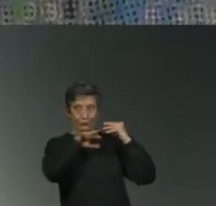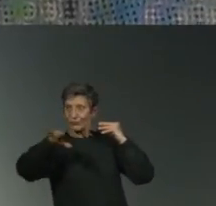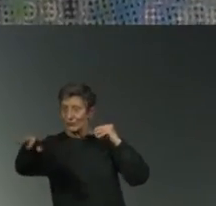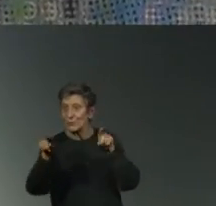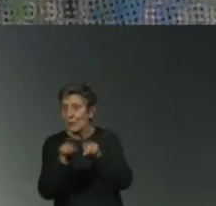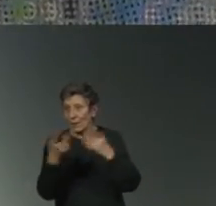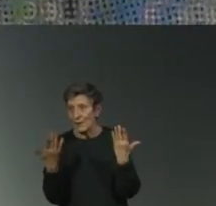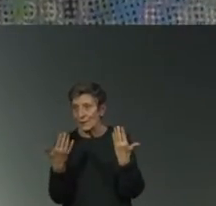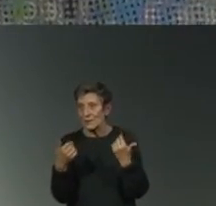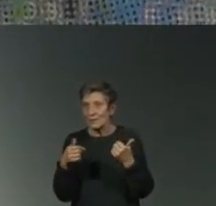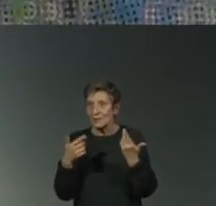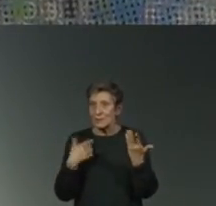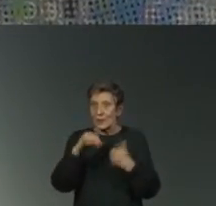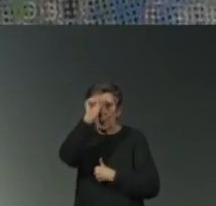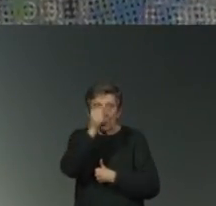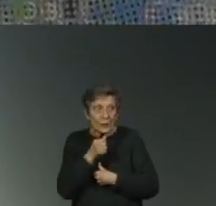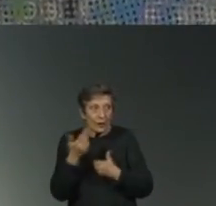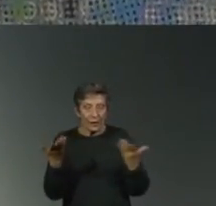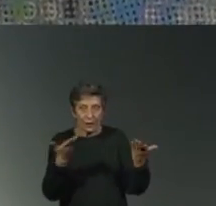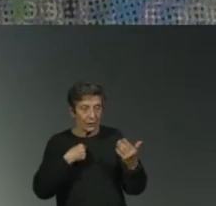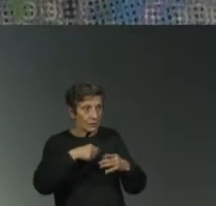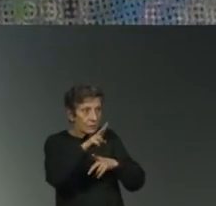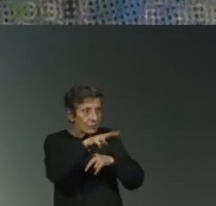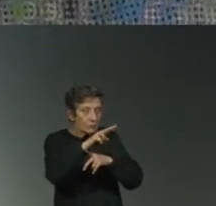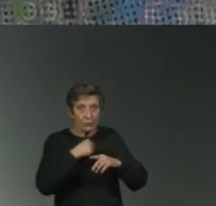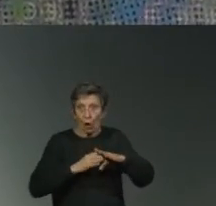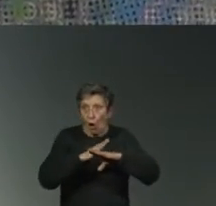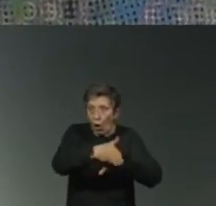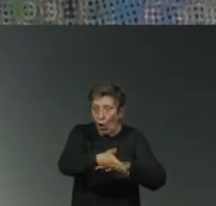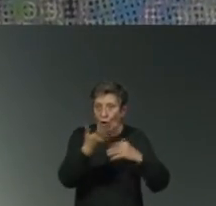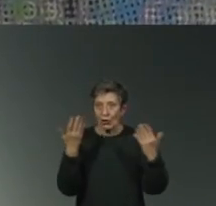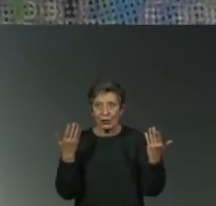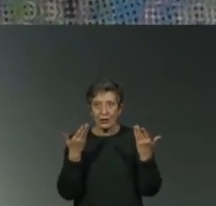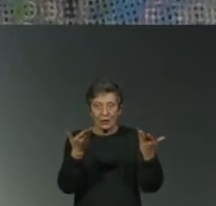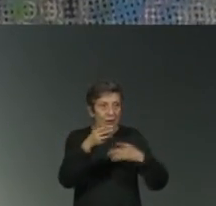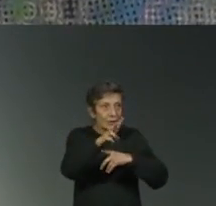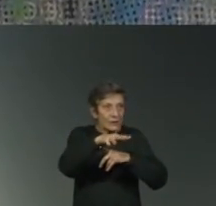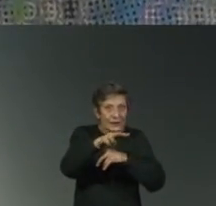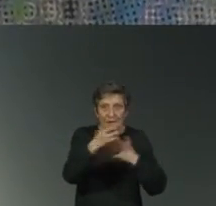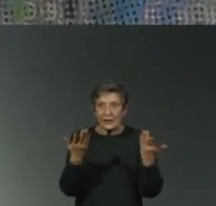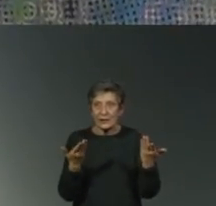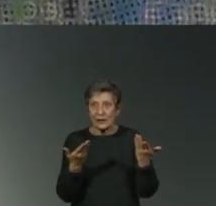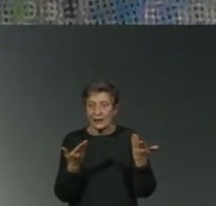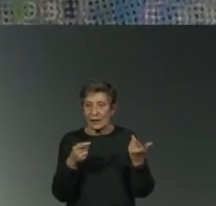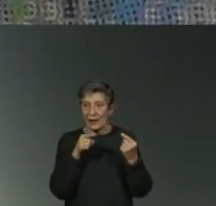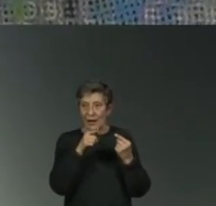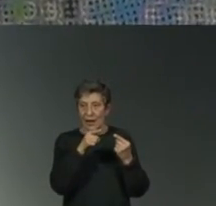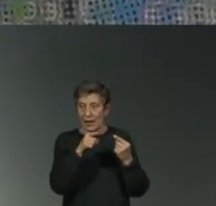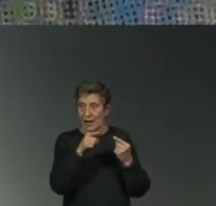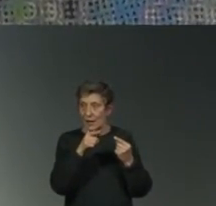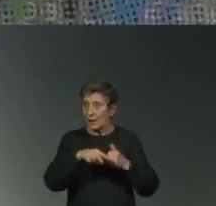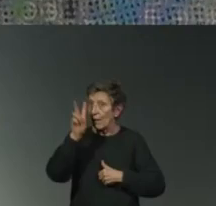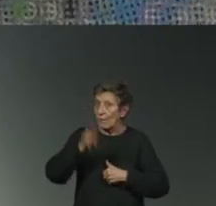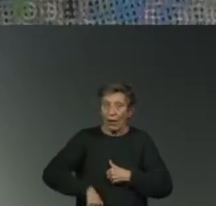allé dans ce musée sur l'île de Naoshima, mais on rentre dans ce musée, et puis Tadao Ando, qui est vraiment un